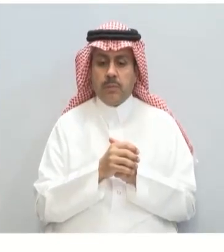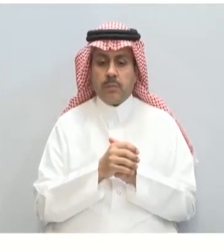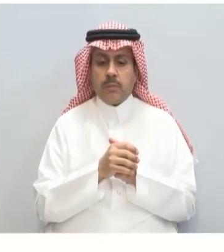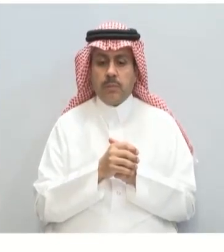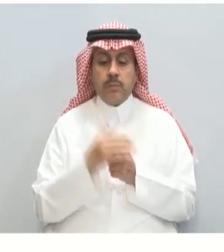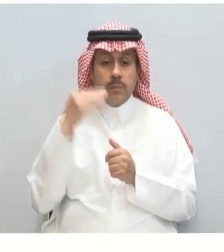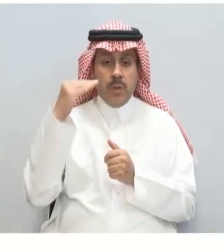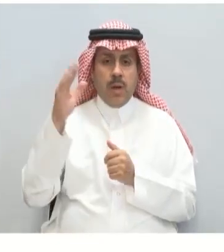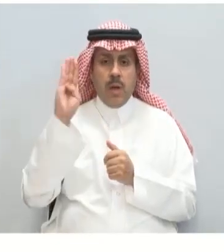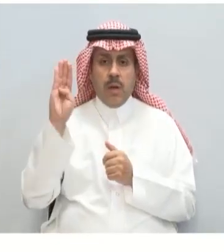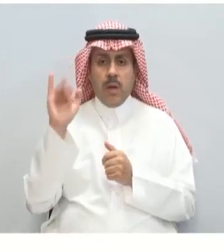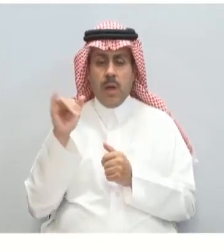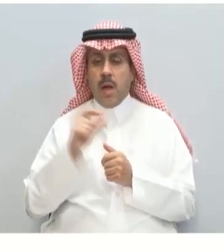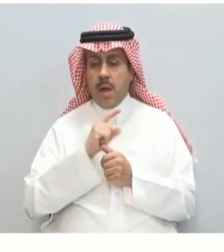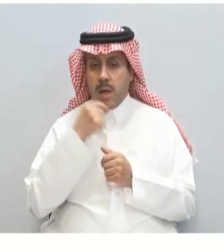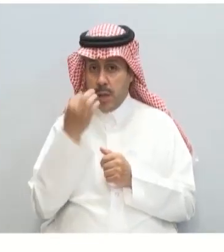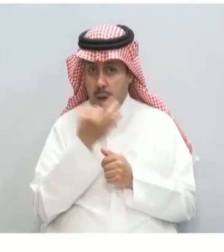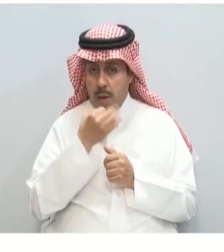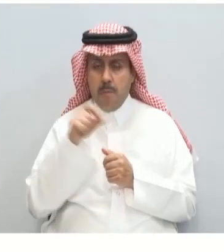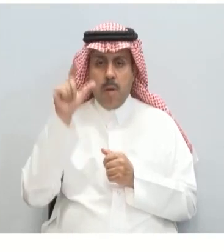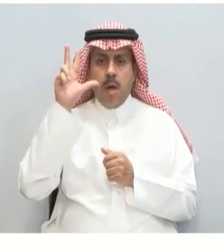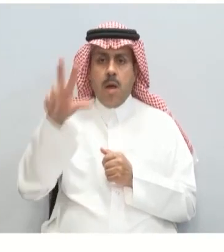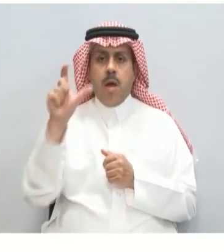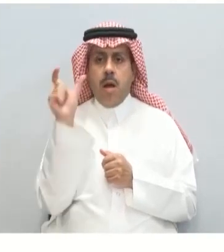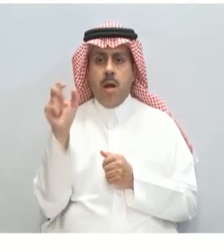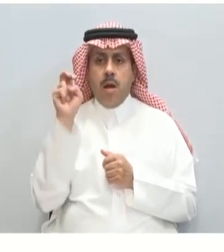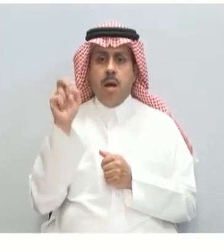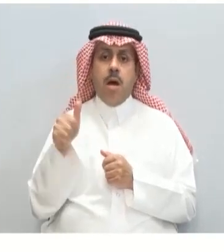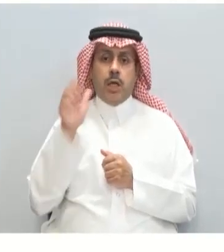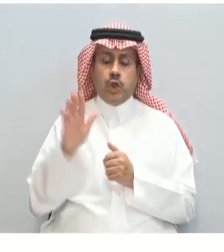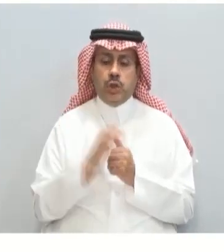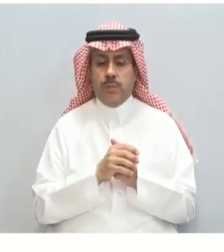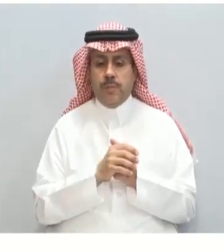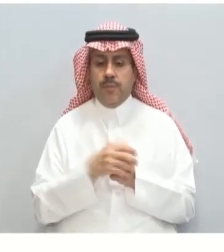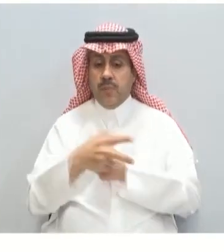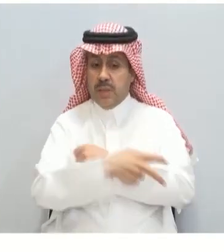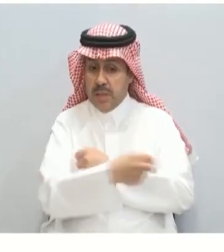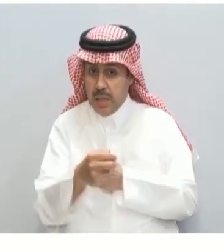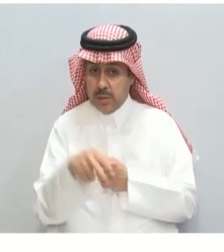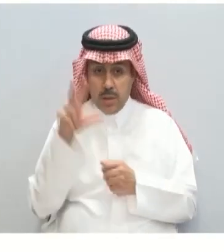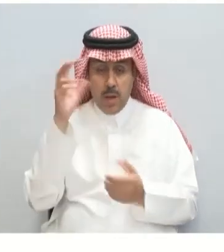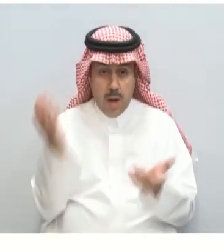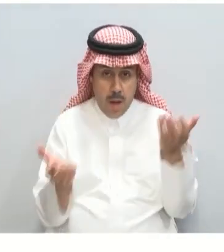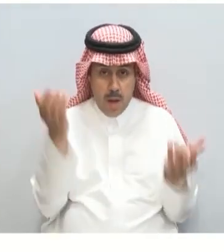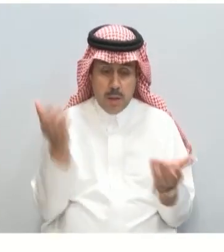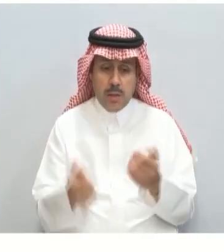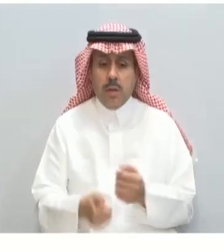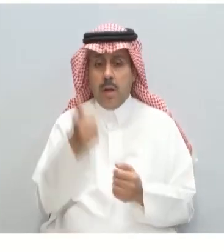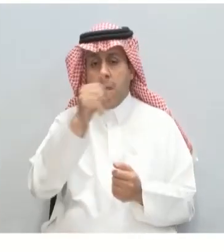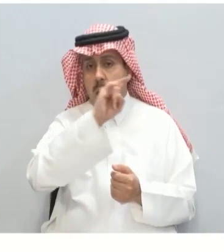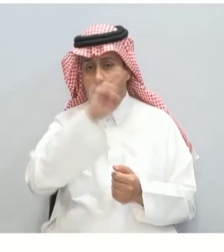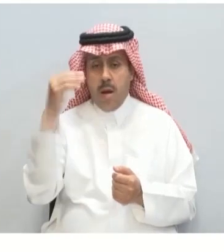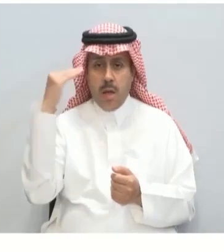حكى النقاش قال يقال لاحظ زكاه العدل الاحسان فهنا لاحظ معي